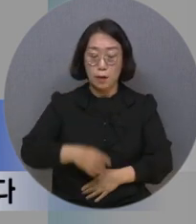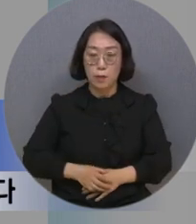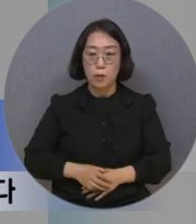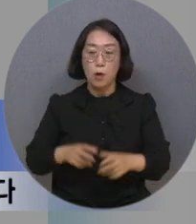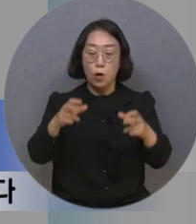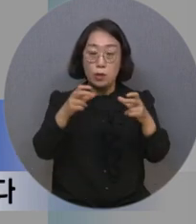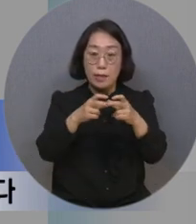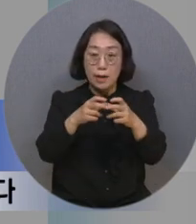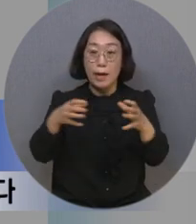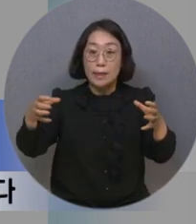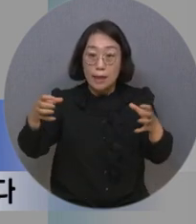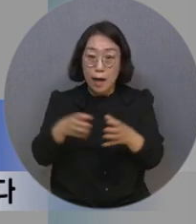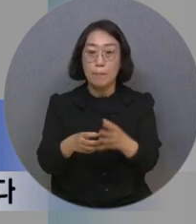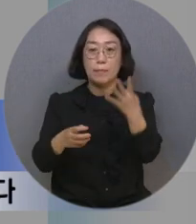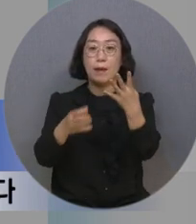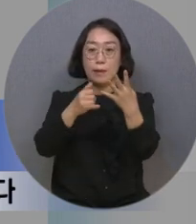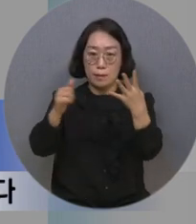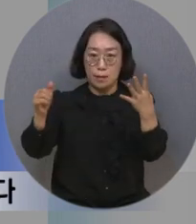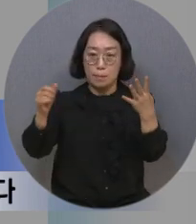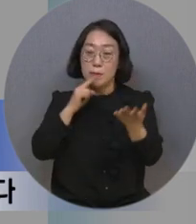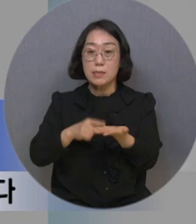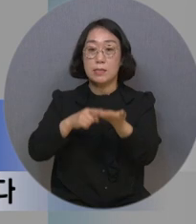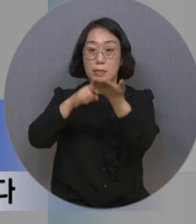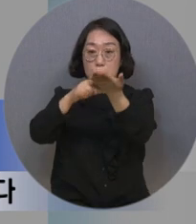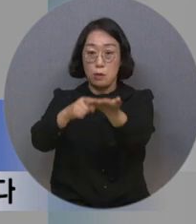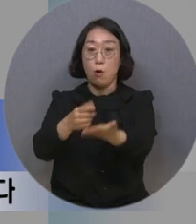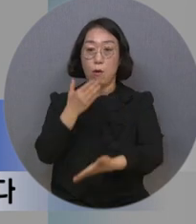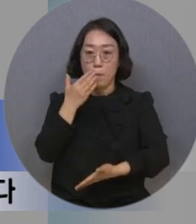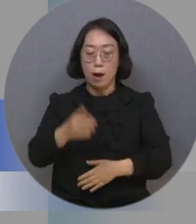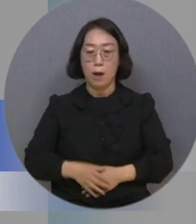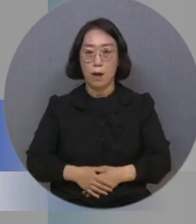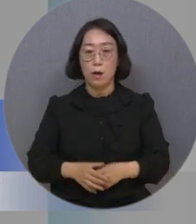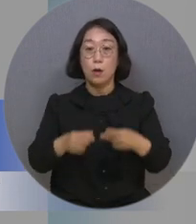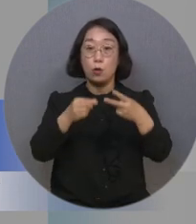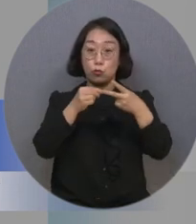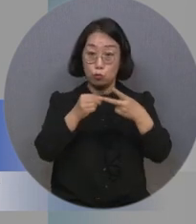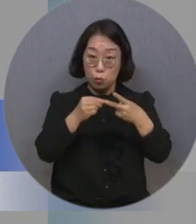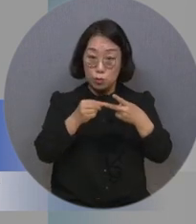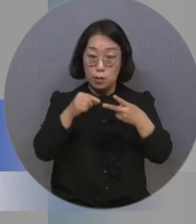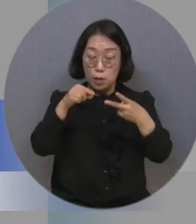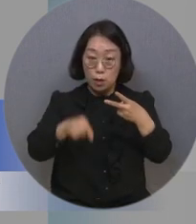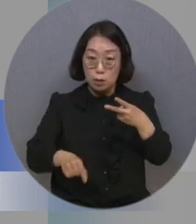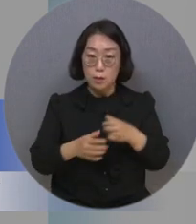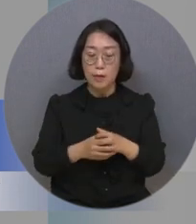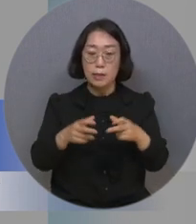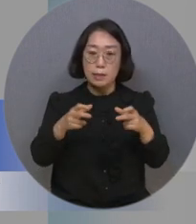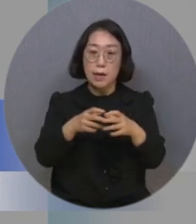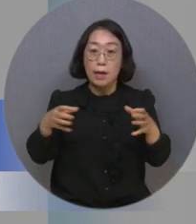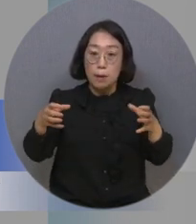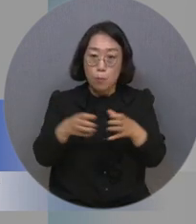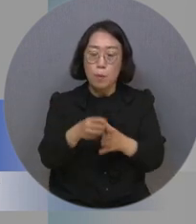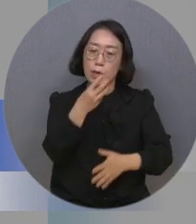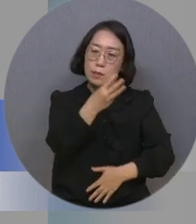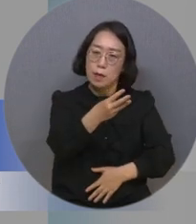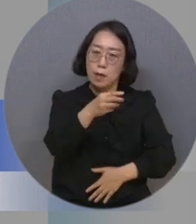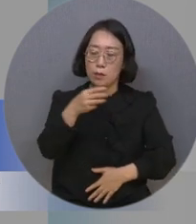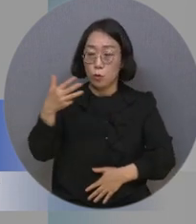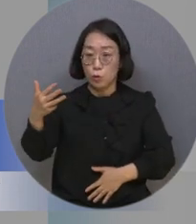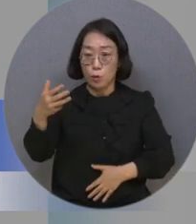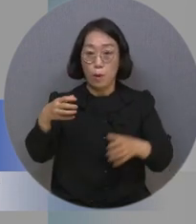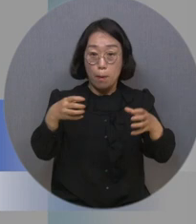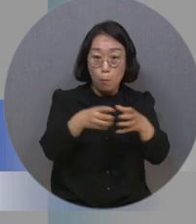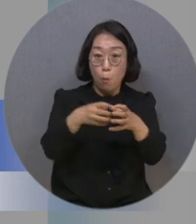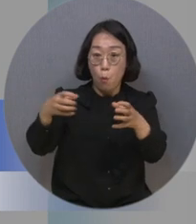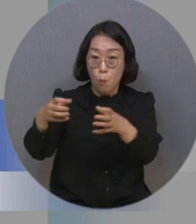장애인 당사자를 포함한 4명으로 구성해 신청하면 됩니다. 경비여행은 장애인 당사자를 포함해 3명 이상